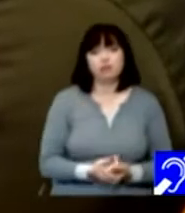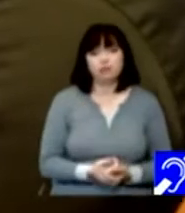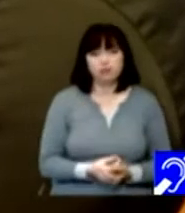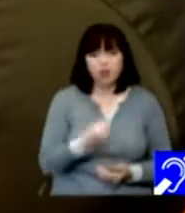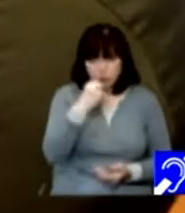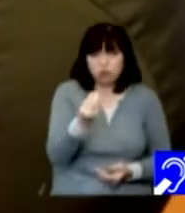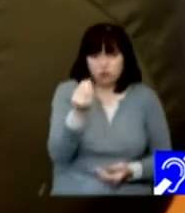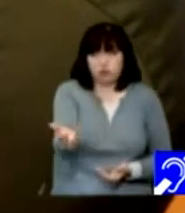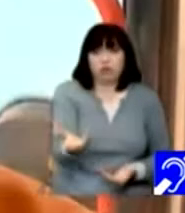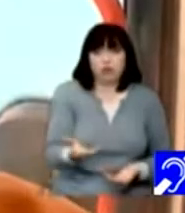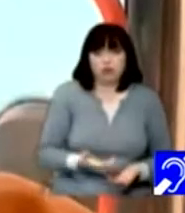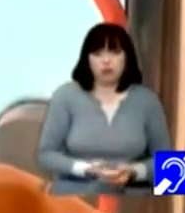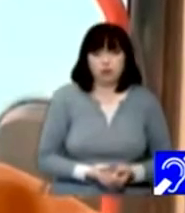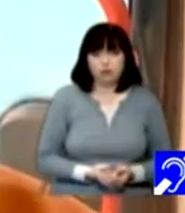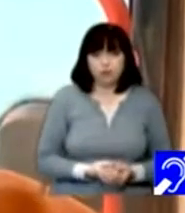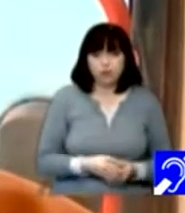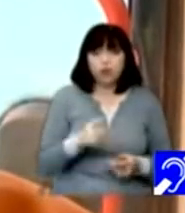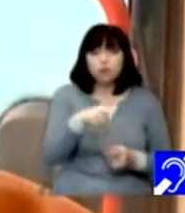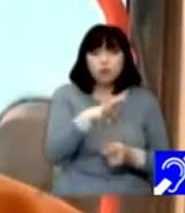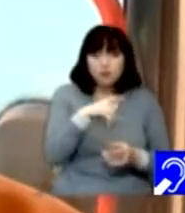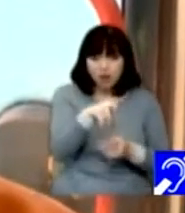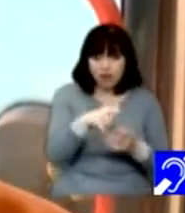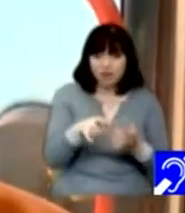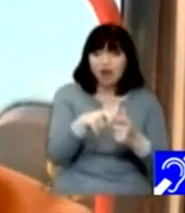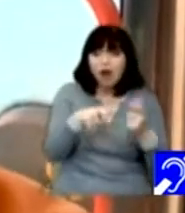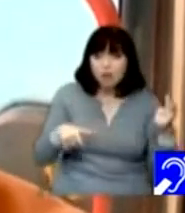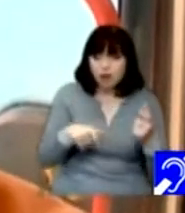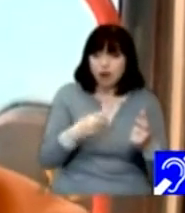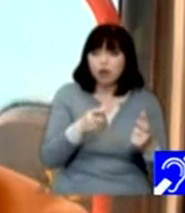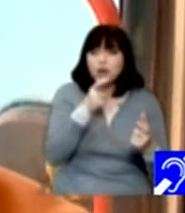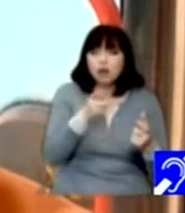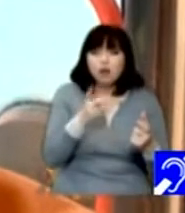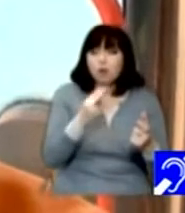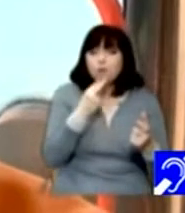Mai bine cu bani, dar să iau. Discarcă sau se întâmplă că el